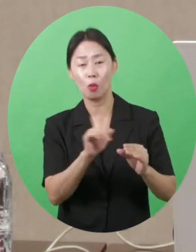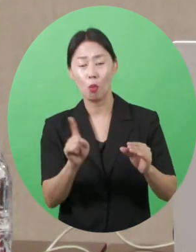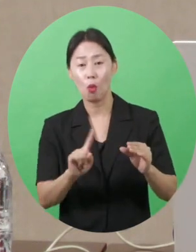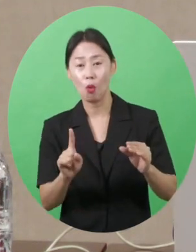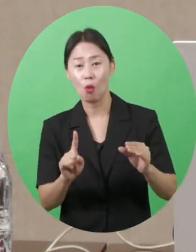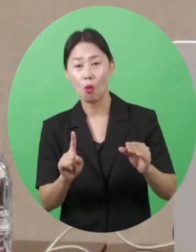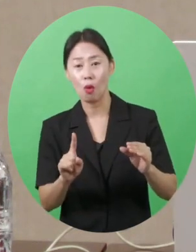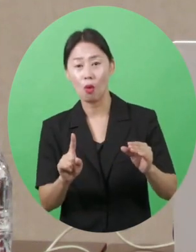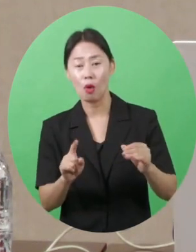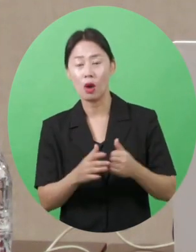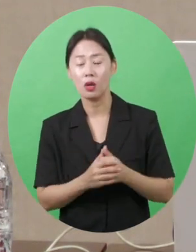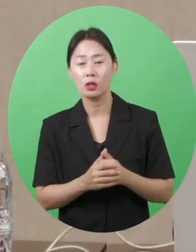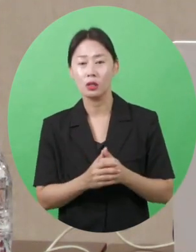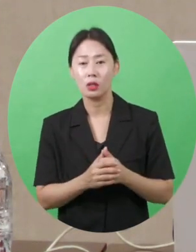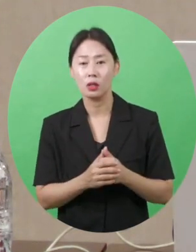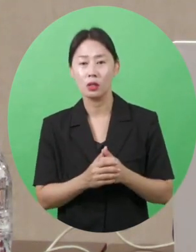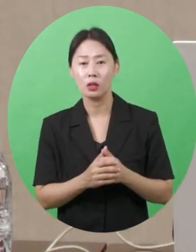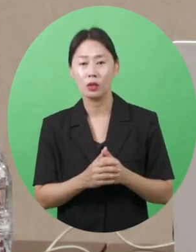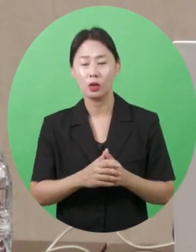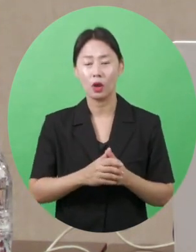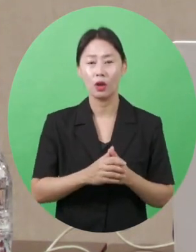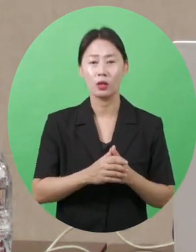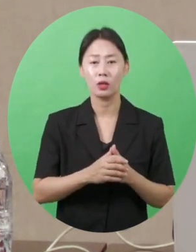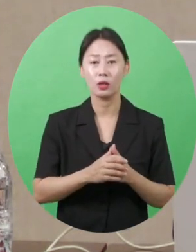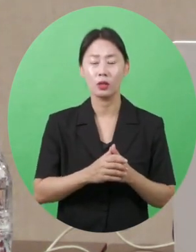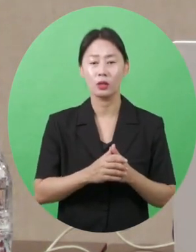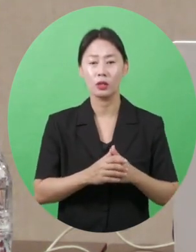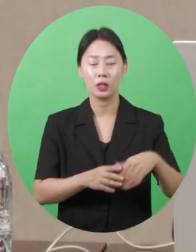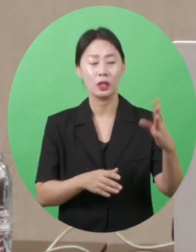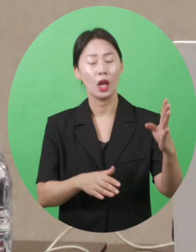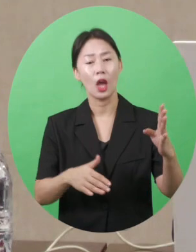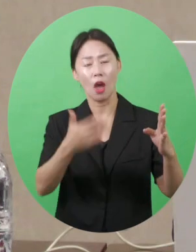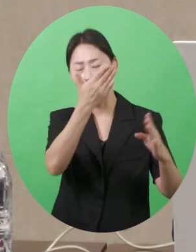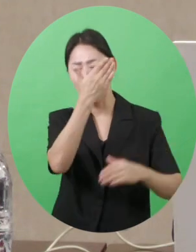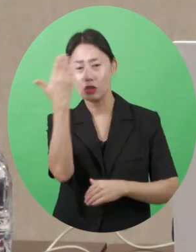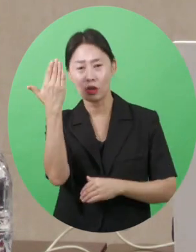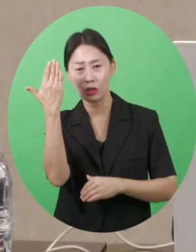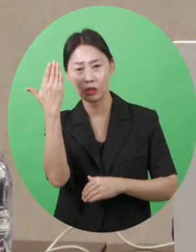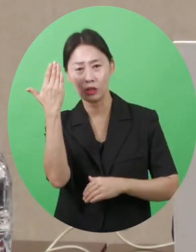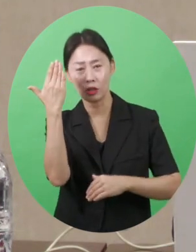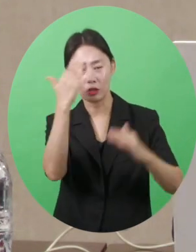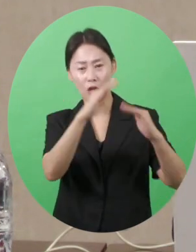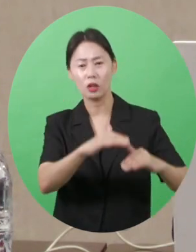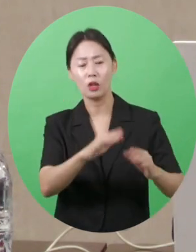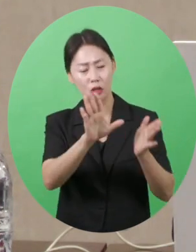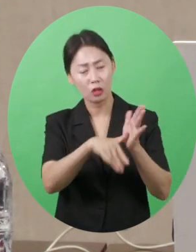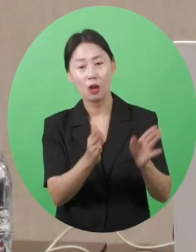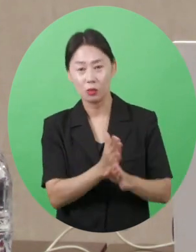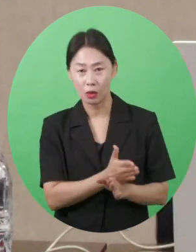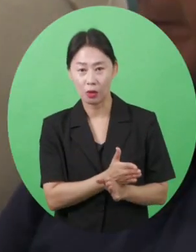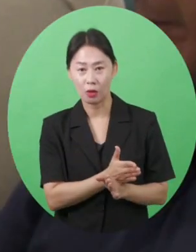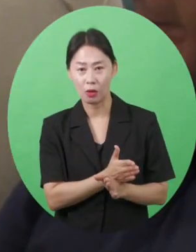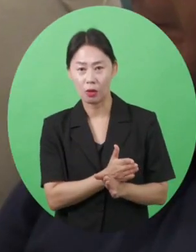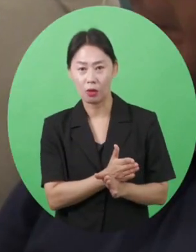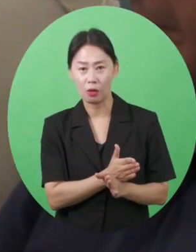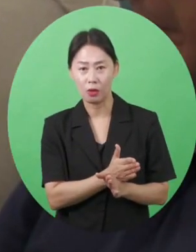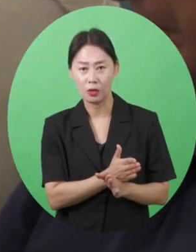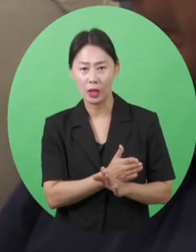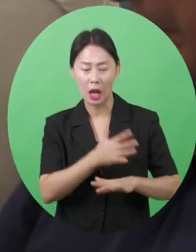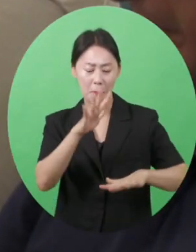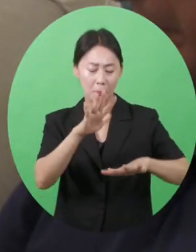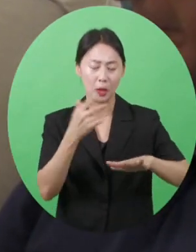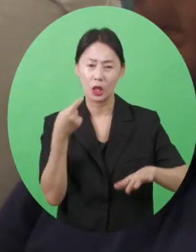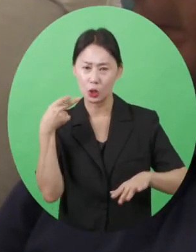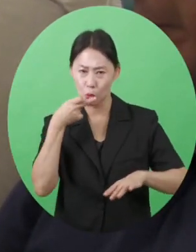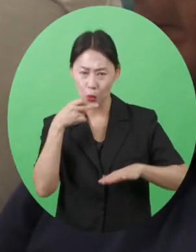처음에는 노예 청년 사례라고 얘기해서, 이때부터 사실은